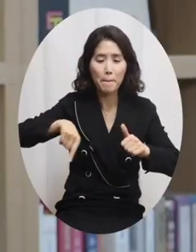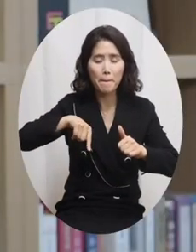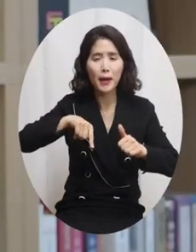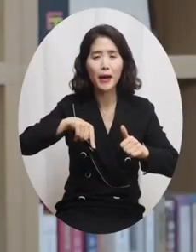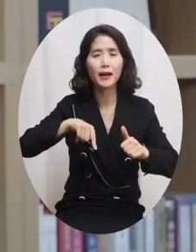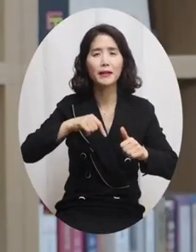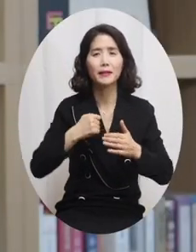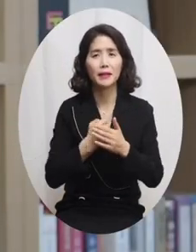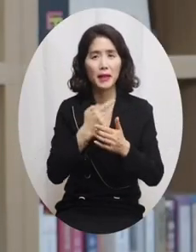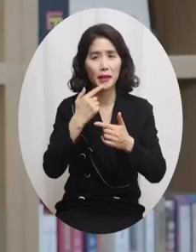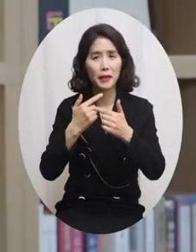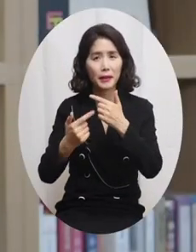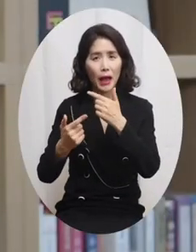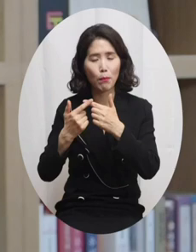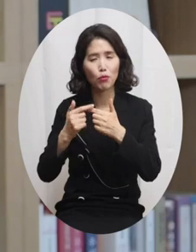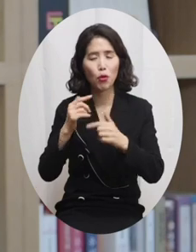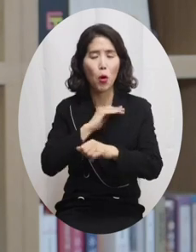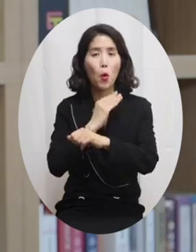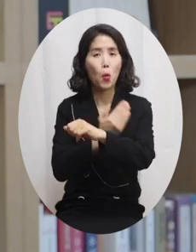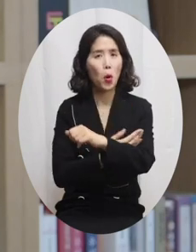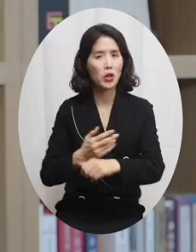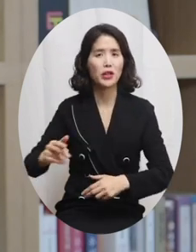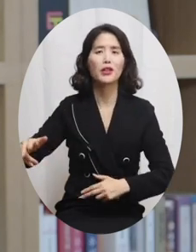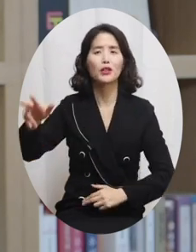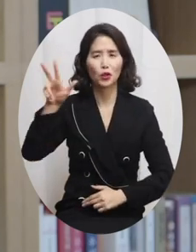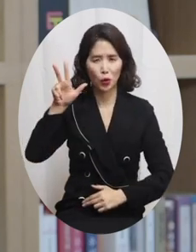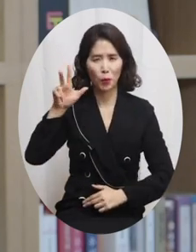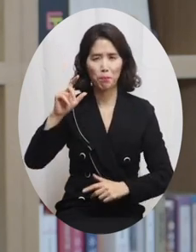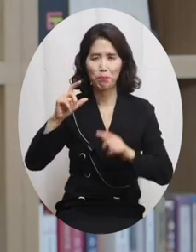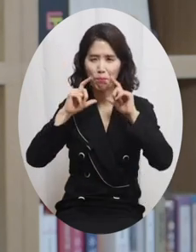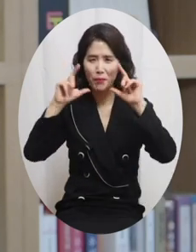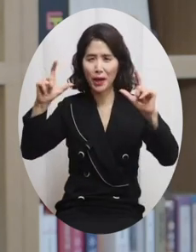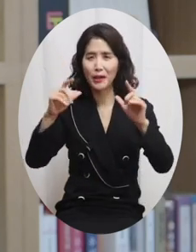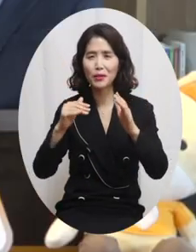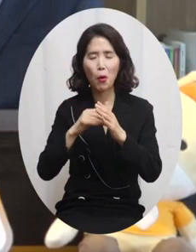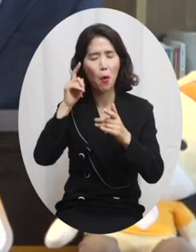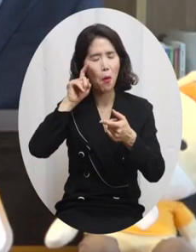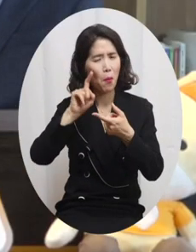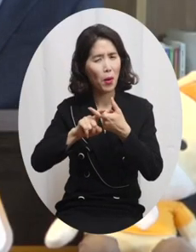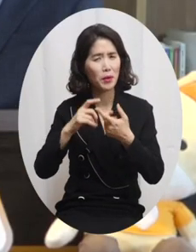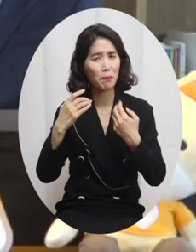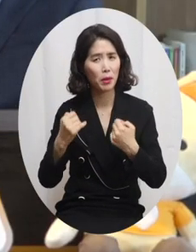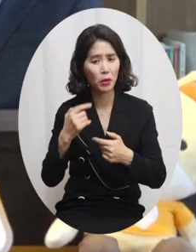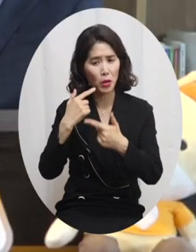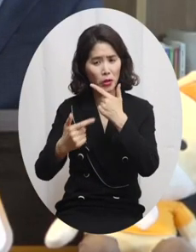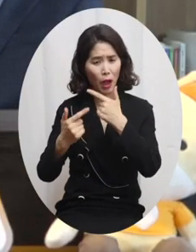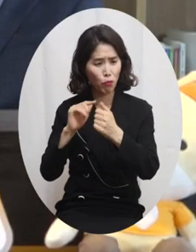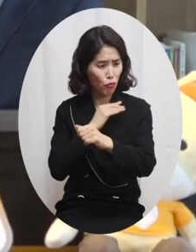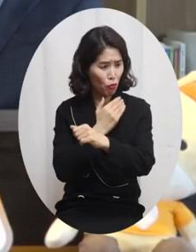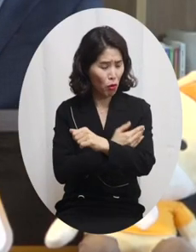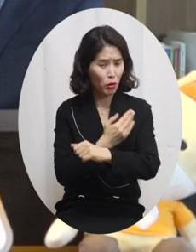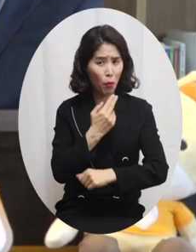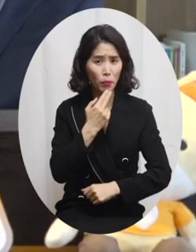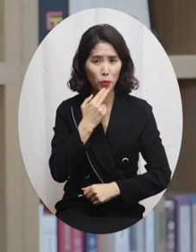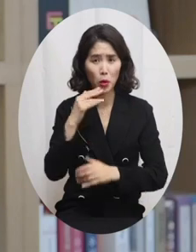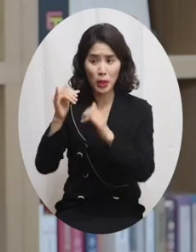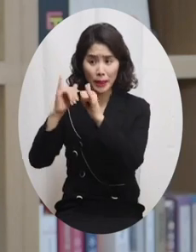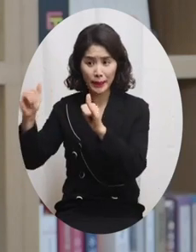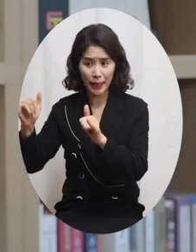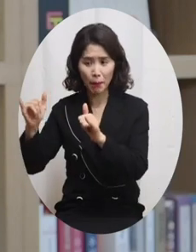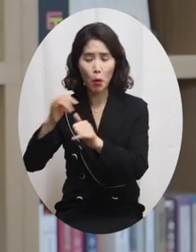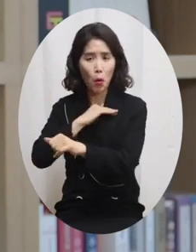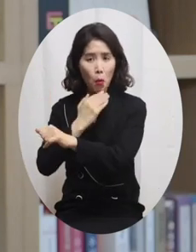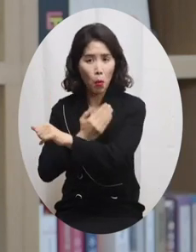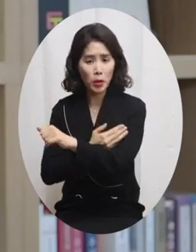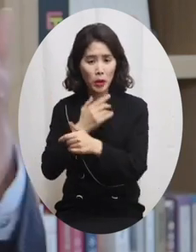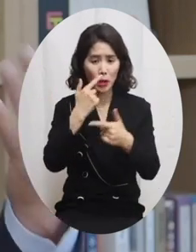그리고 나무 관리 선언 한 것도 상당히 그렇죠. 관심 있게 보는 거예요. 그러면 나무가 무슨 권리가 있어? 근데 나무를 권리를